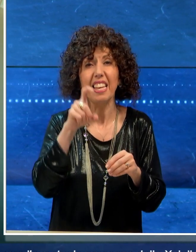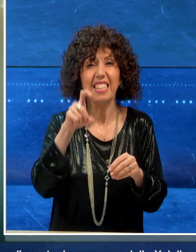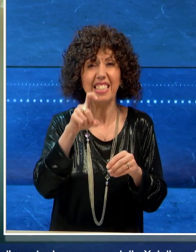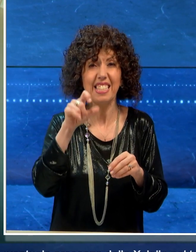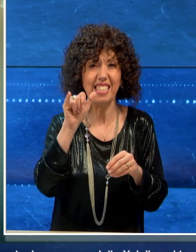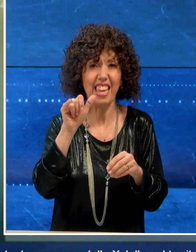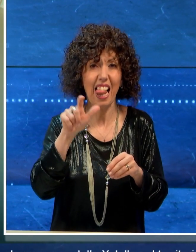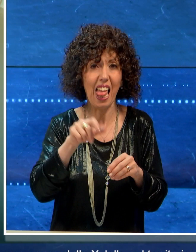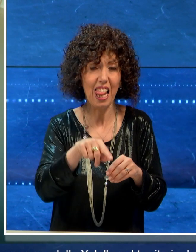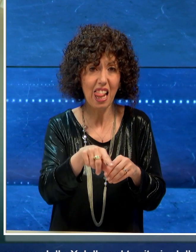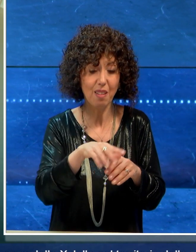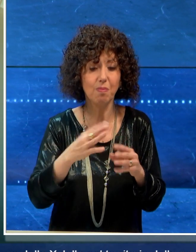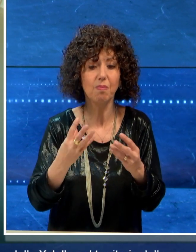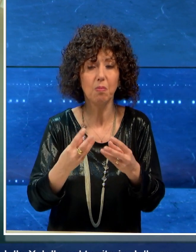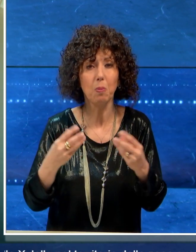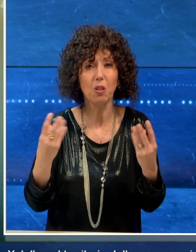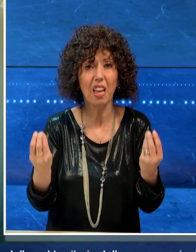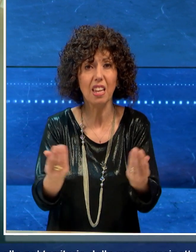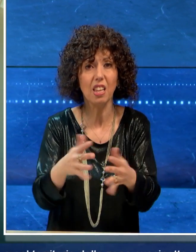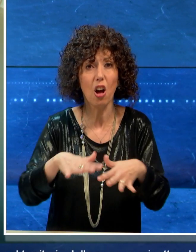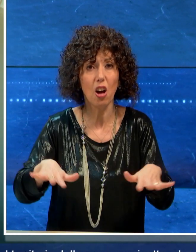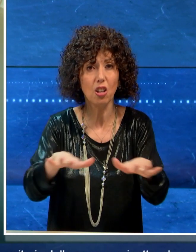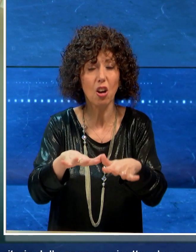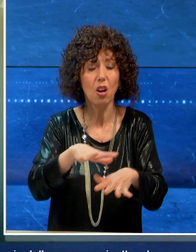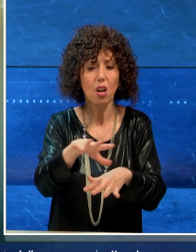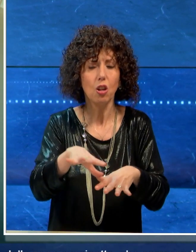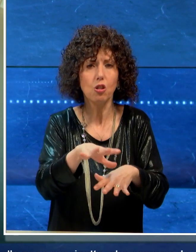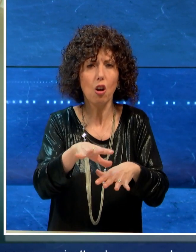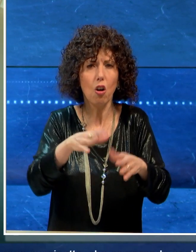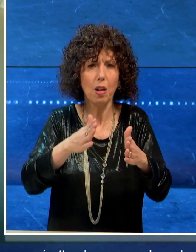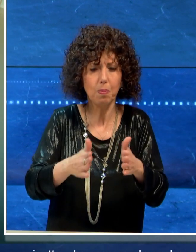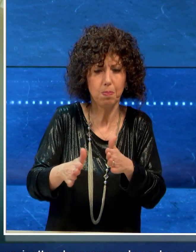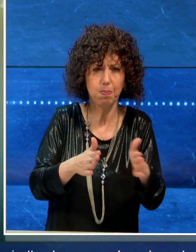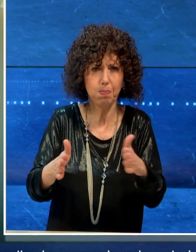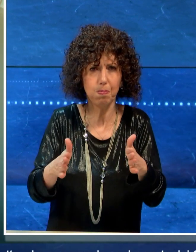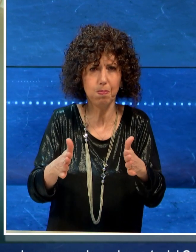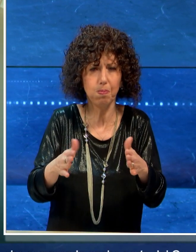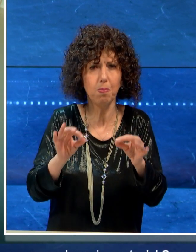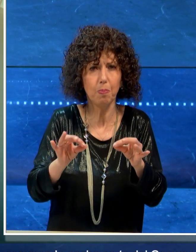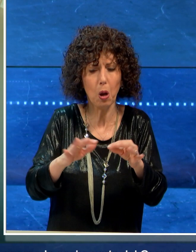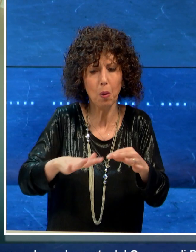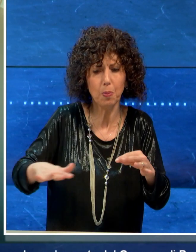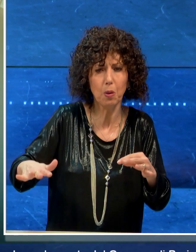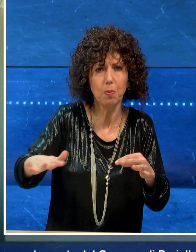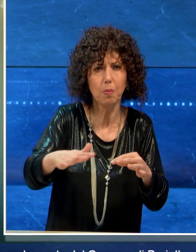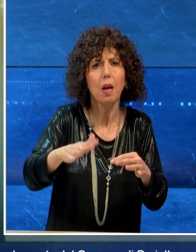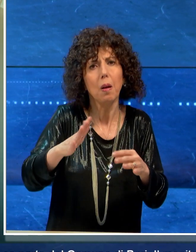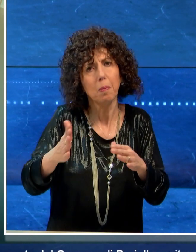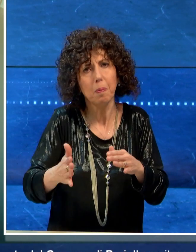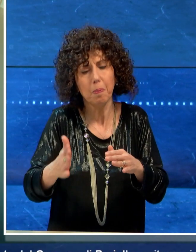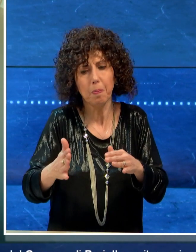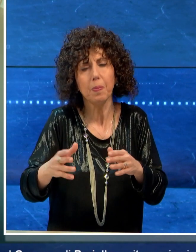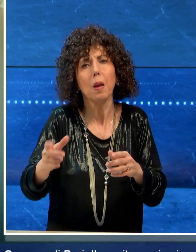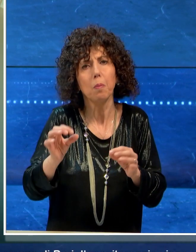xil nel territorio della zona cuscinetto che comprende anche parte